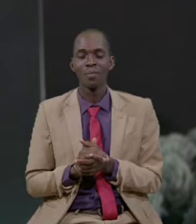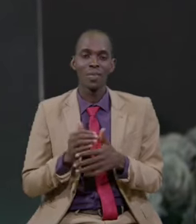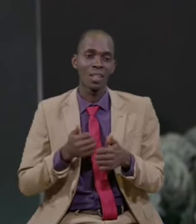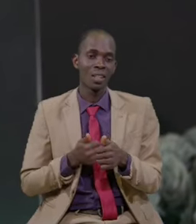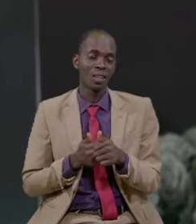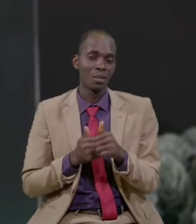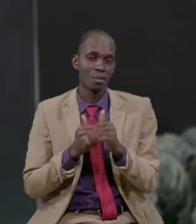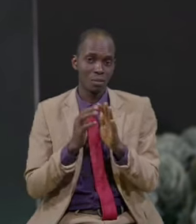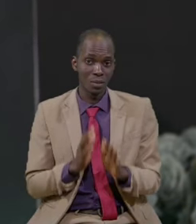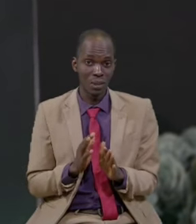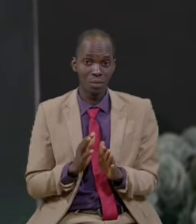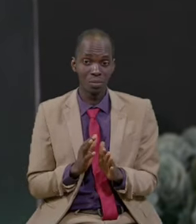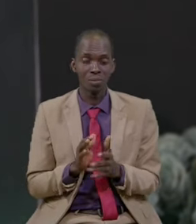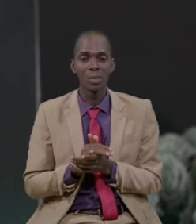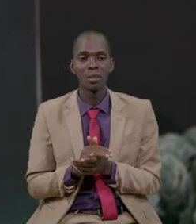souille sa vie,